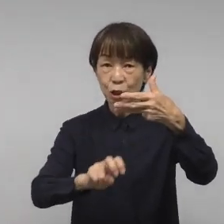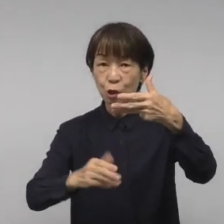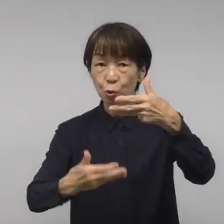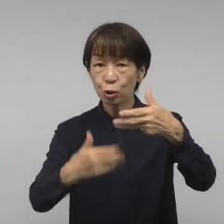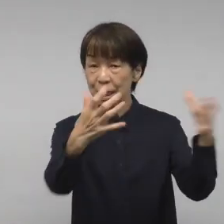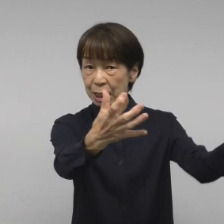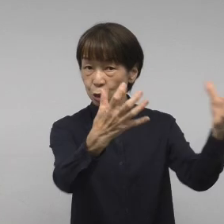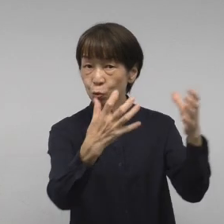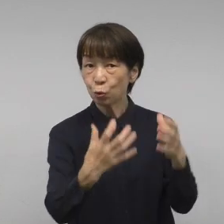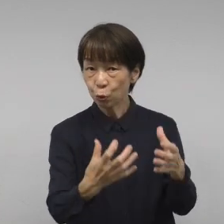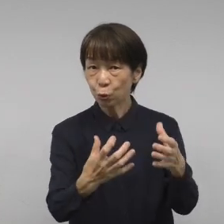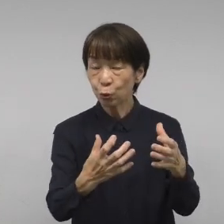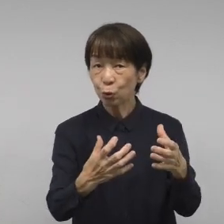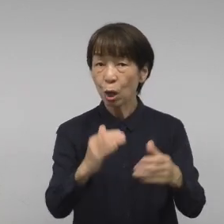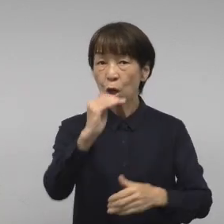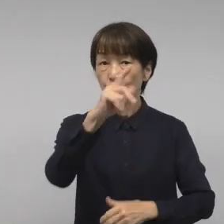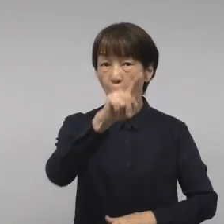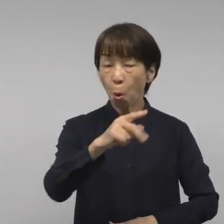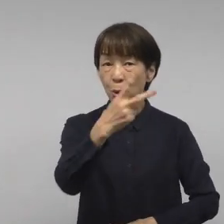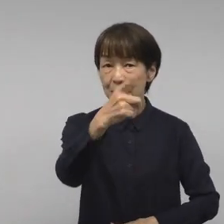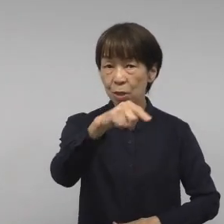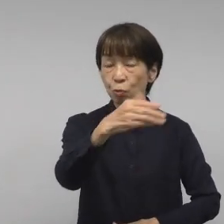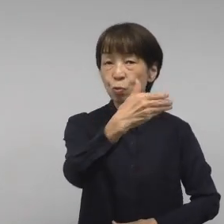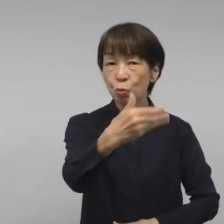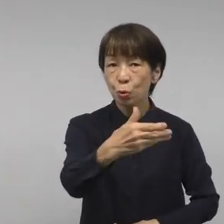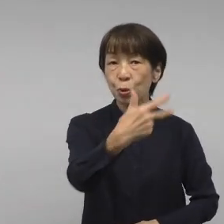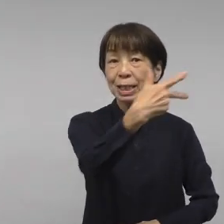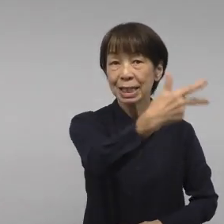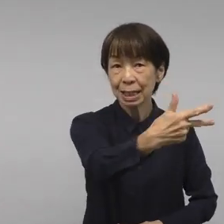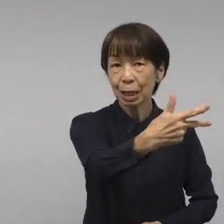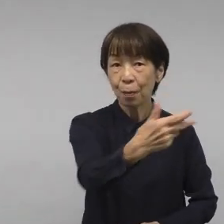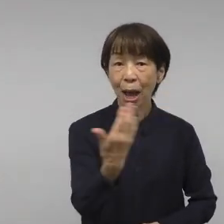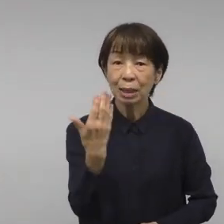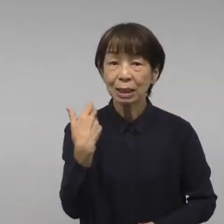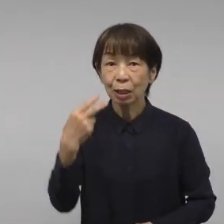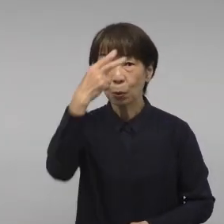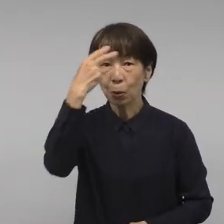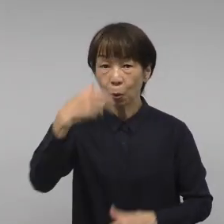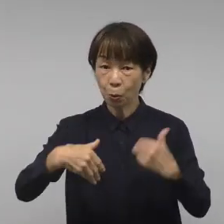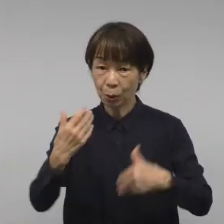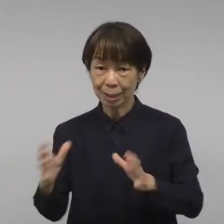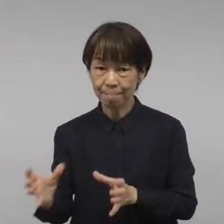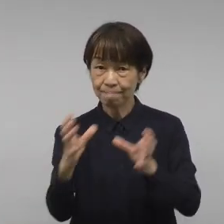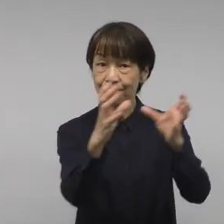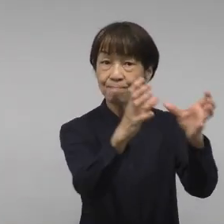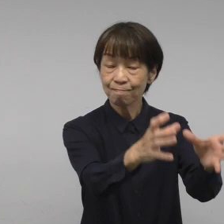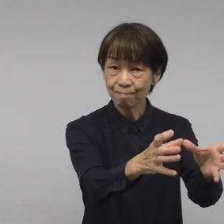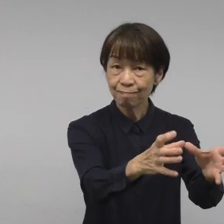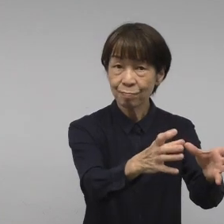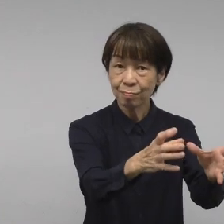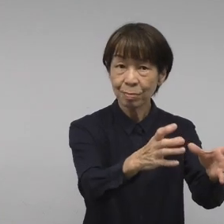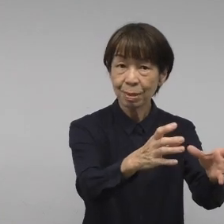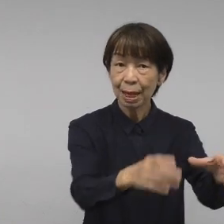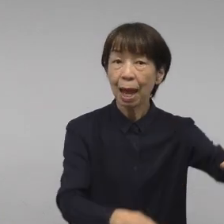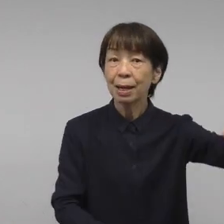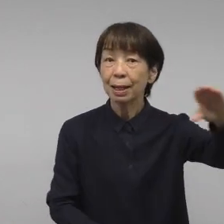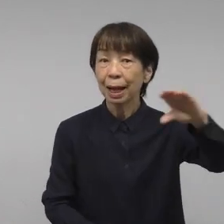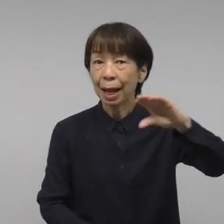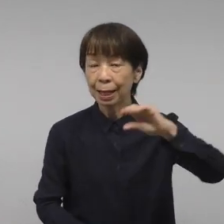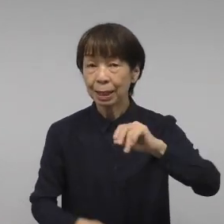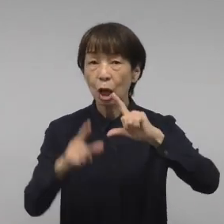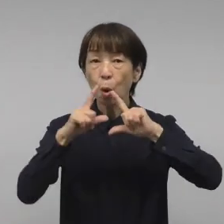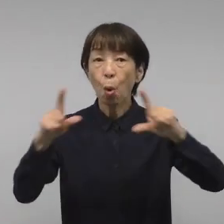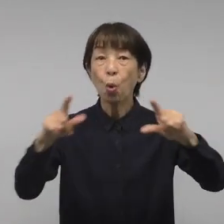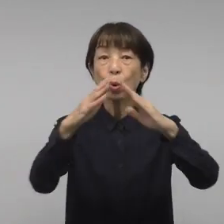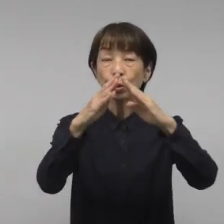ということでありますし、またコーニング氏については、まあ、先ほど送り出したところなんですが、帰国